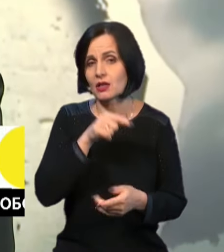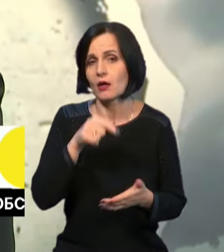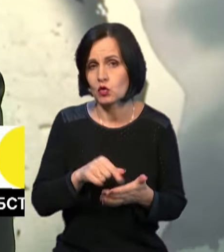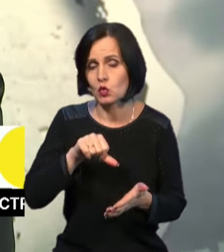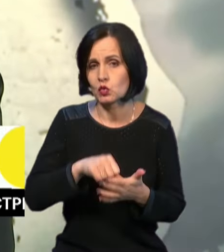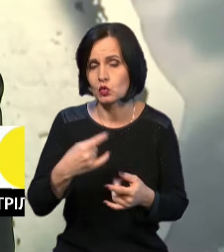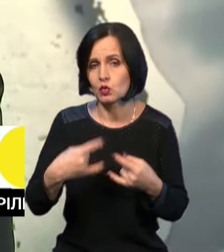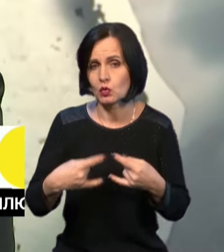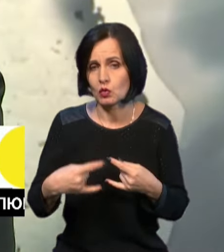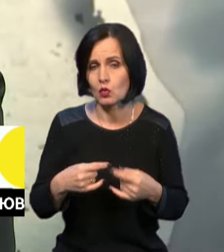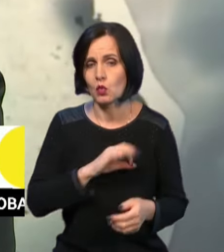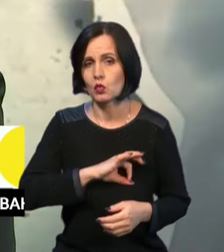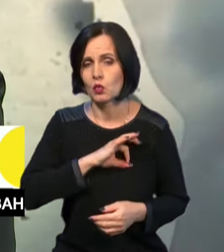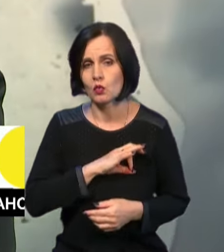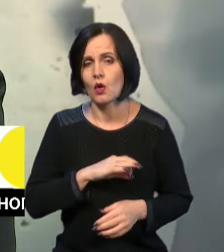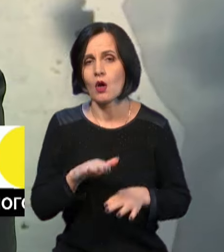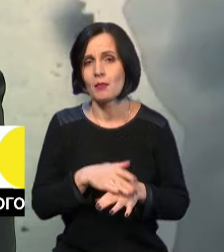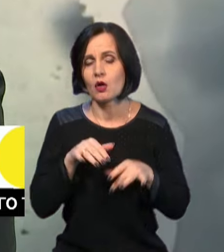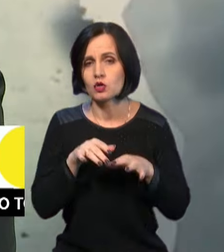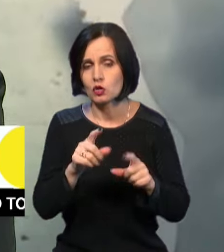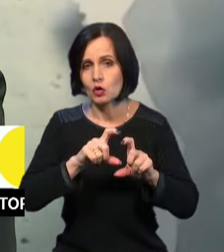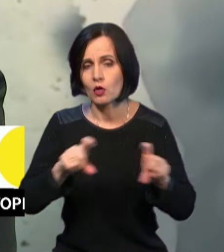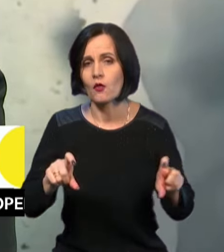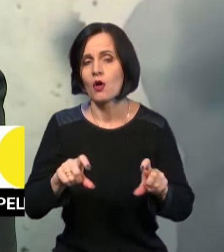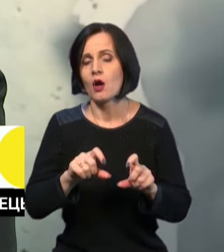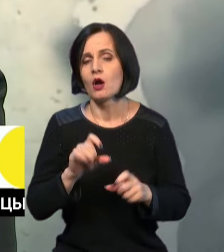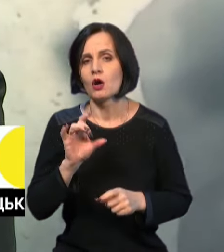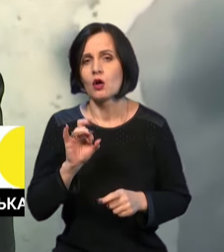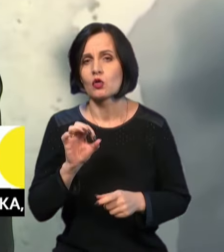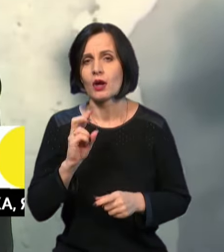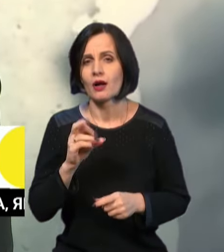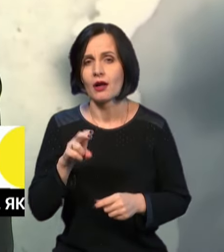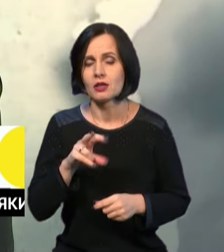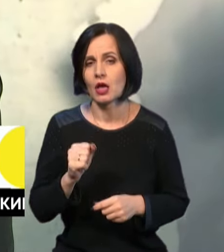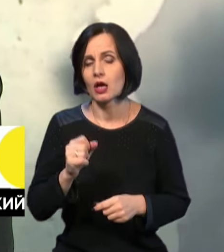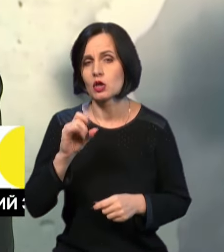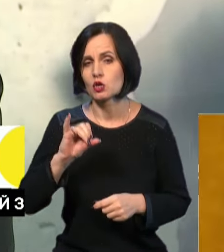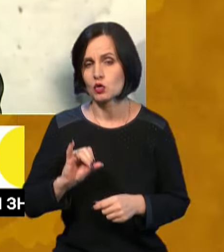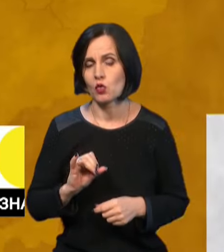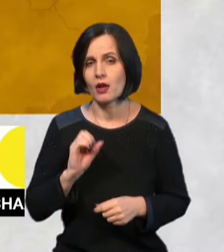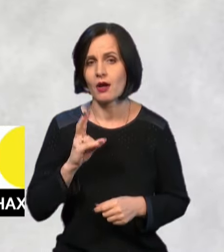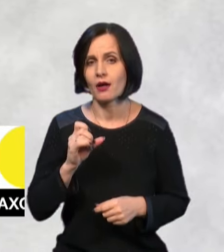до ефіру юристку благодійного фонду Рокада Юлія Карповець. Зараз з нами на прямому